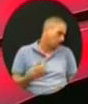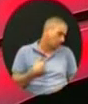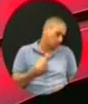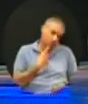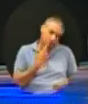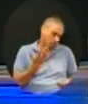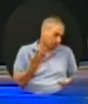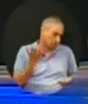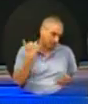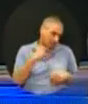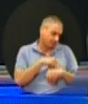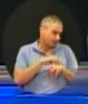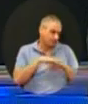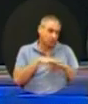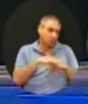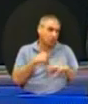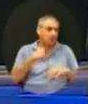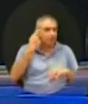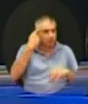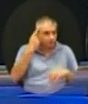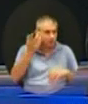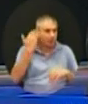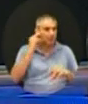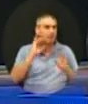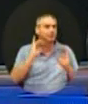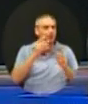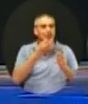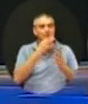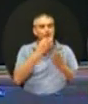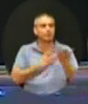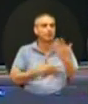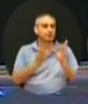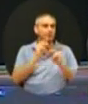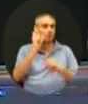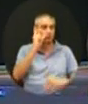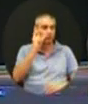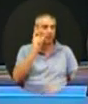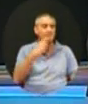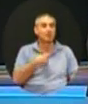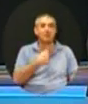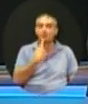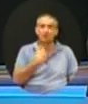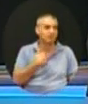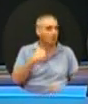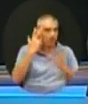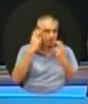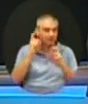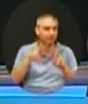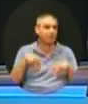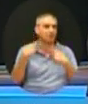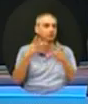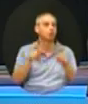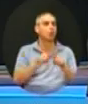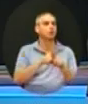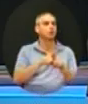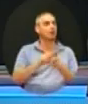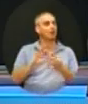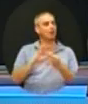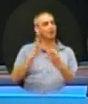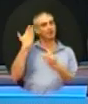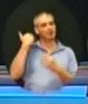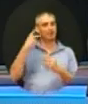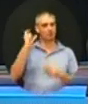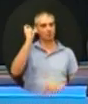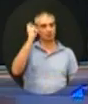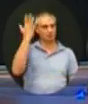זה גם בזמן הפיוס אני חושב שזה היה נכון לשפר את היחסים עם טורקיה אבל אמרתי שאני לא מצפה שזה יחזור לאותה אינטימיות כפי שהייתה